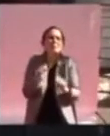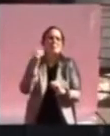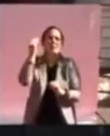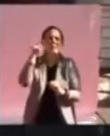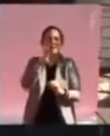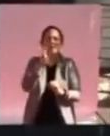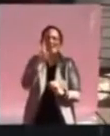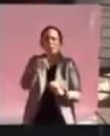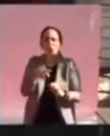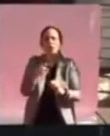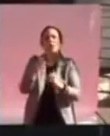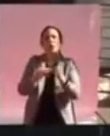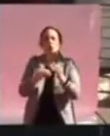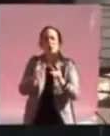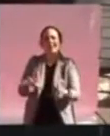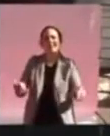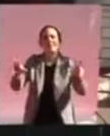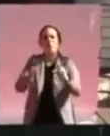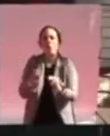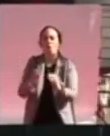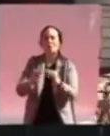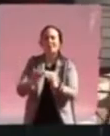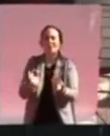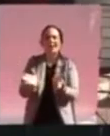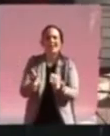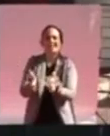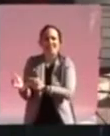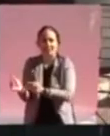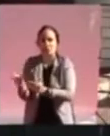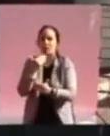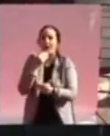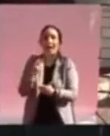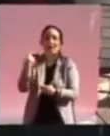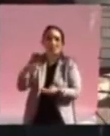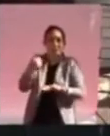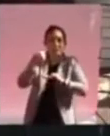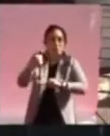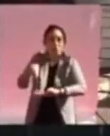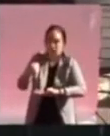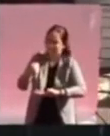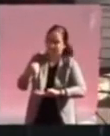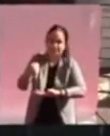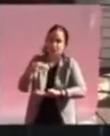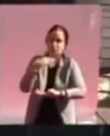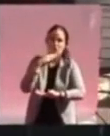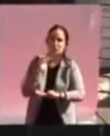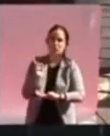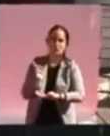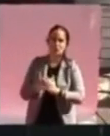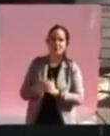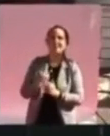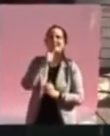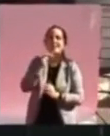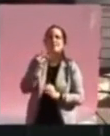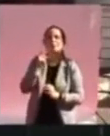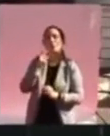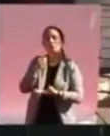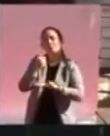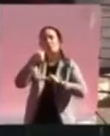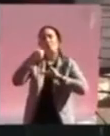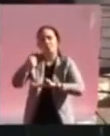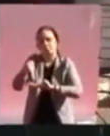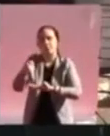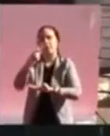classificazione a cui serve ripeto un investimento dedicato parlavo anche di integrazione